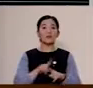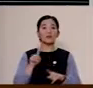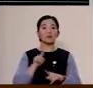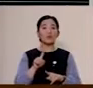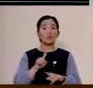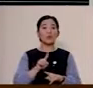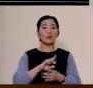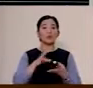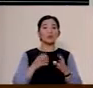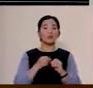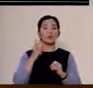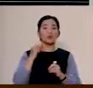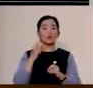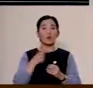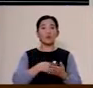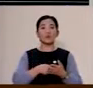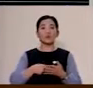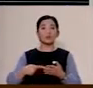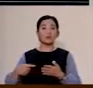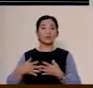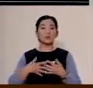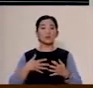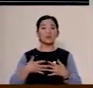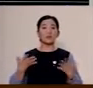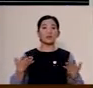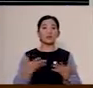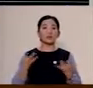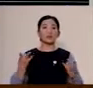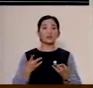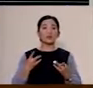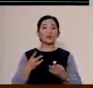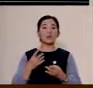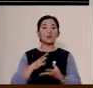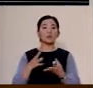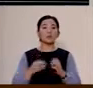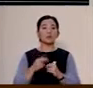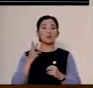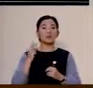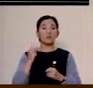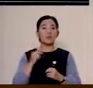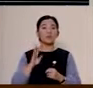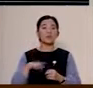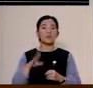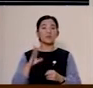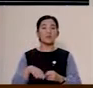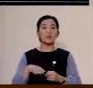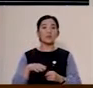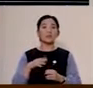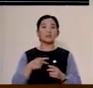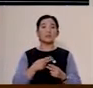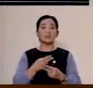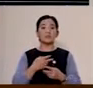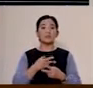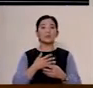число, подчеркните разряд, до которого нужно округлить число. Затем сравните